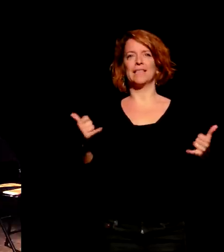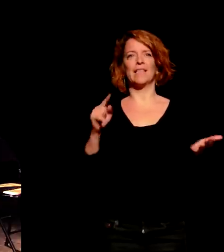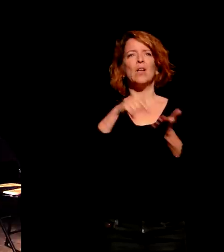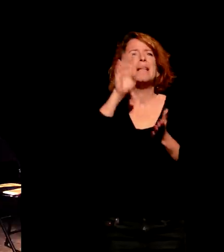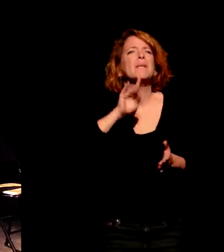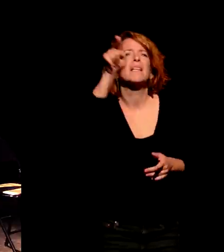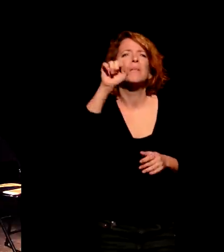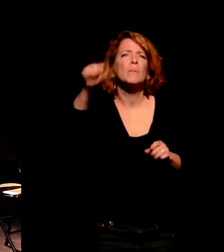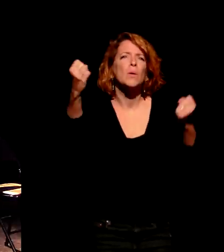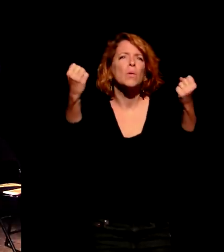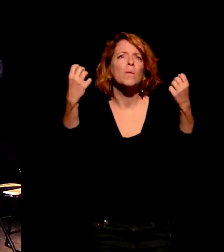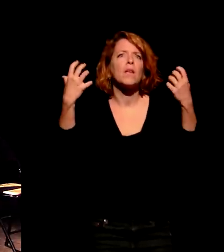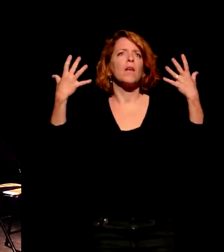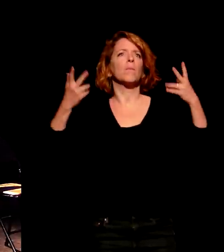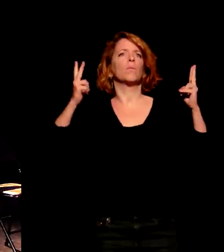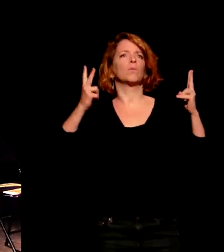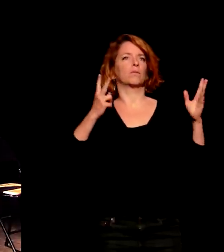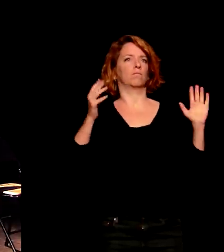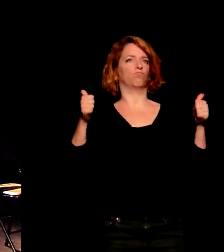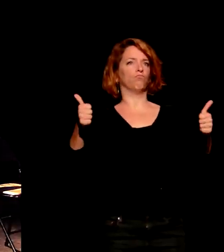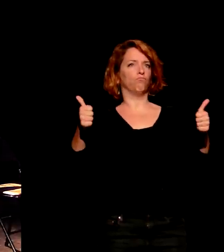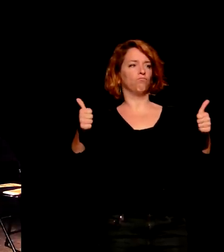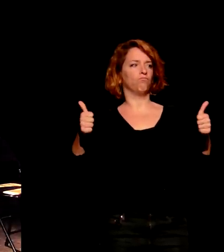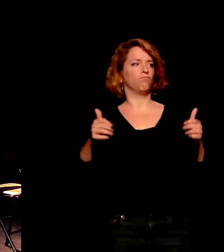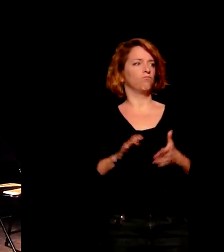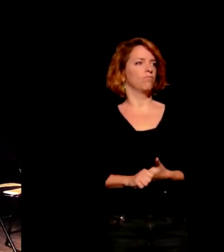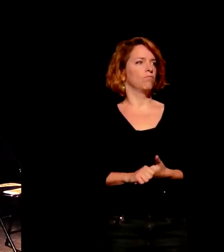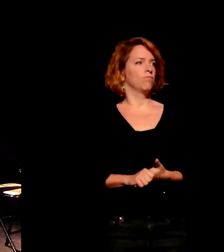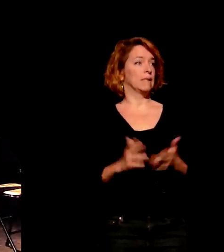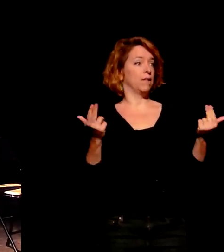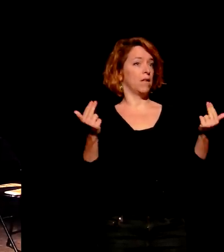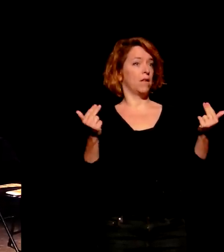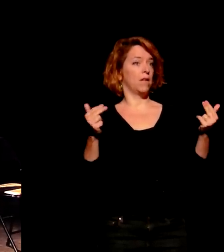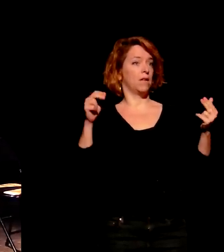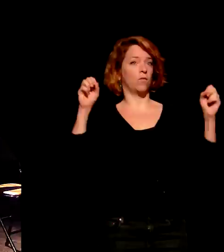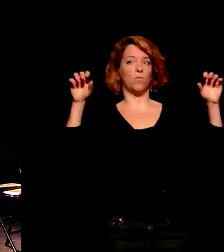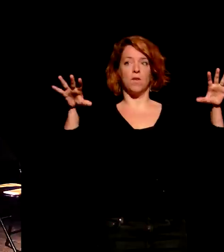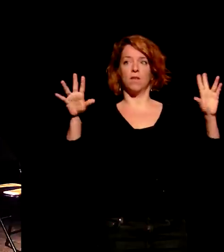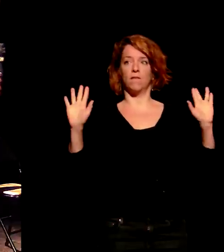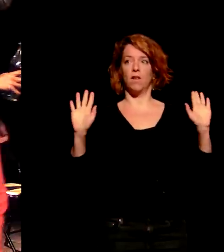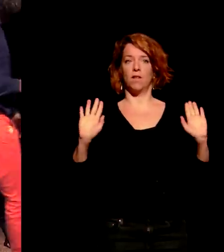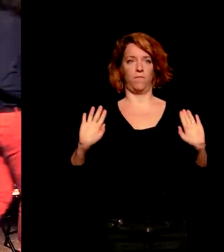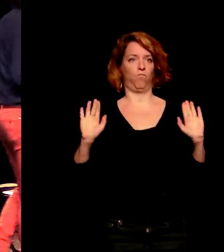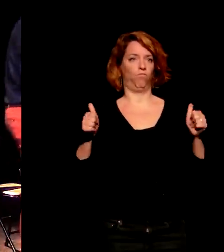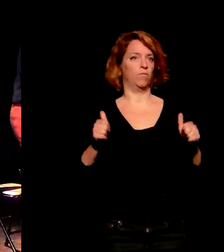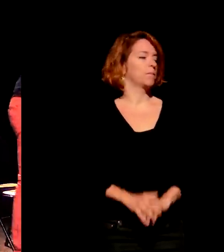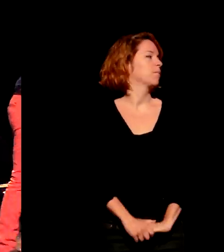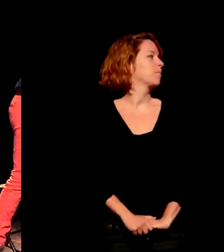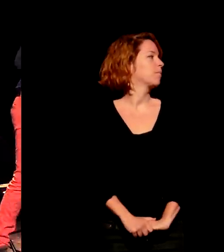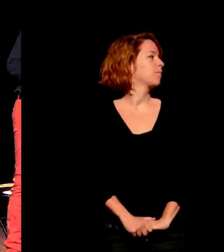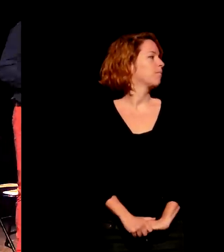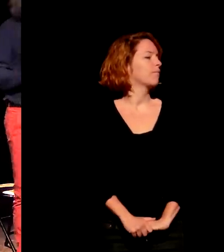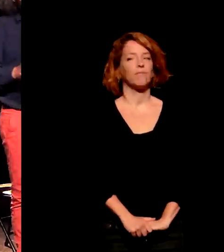mets un tout petit peu plus de lumière dans la salle, s'il te plaît? Ouais, super. Ça va, la lumière? Ouais. Conférence